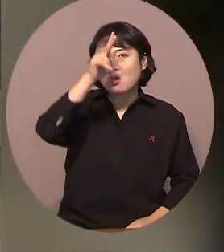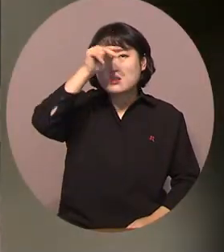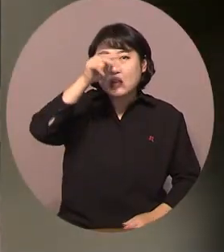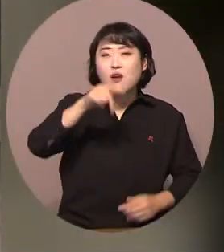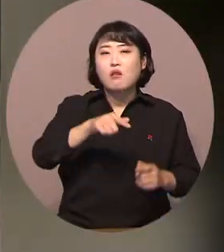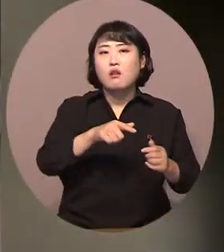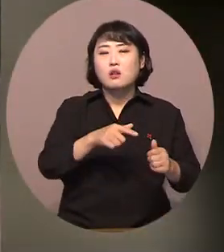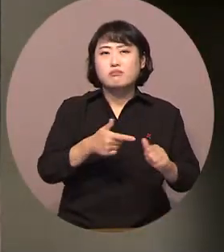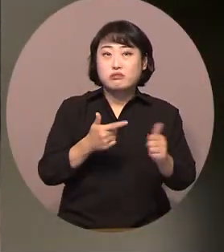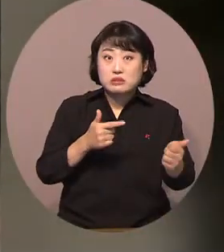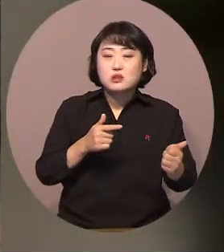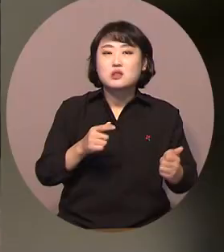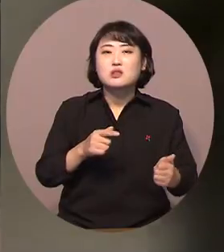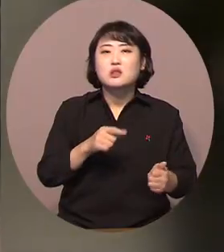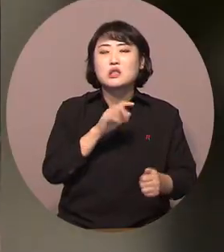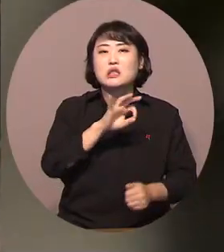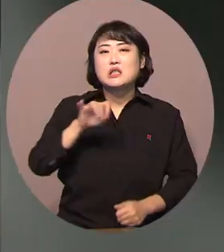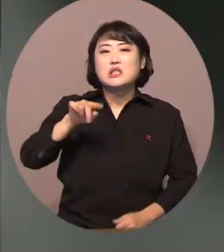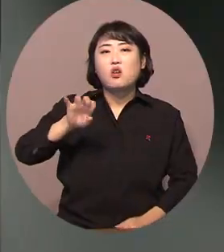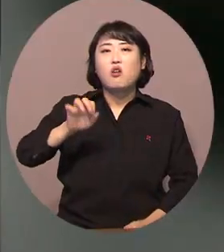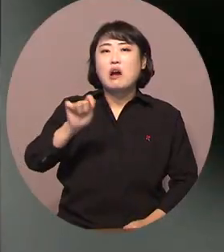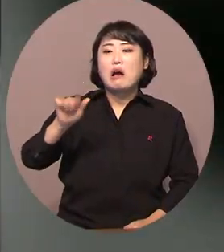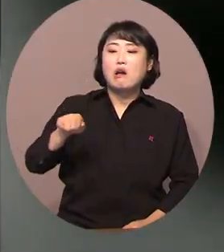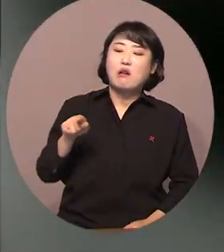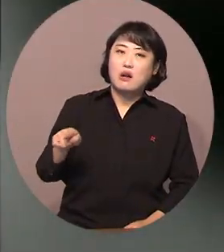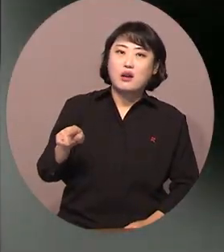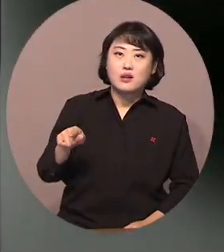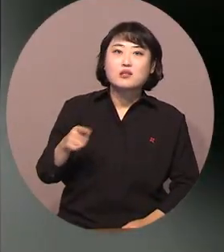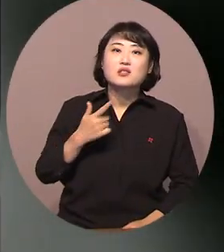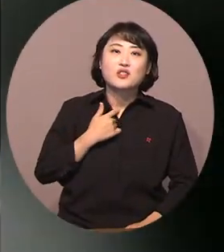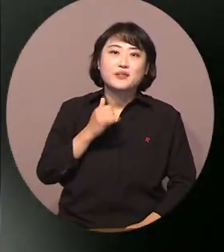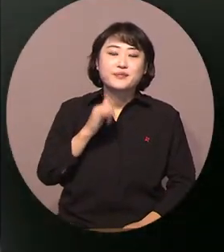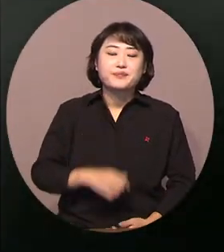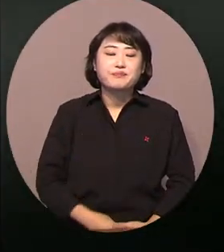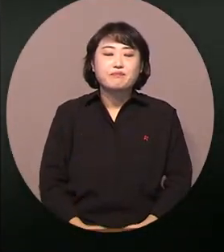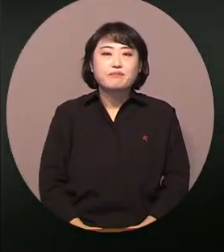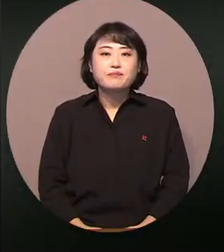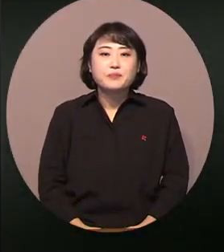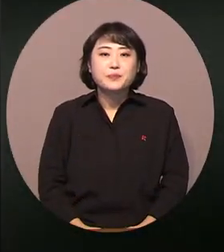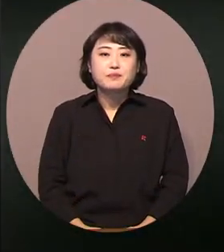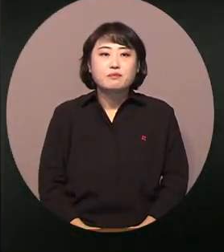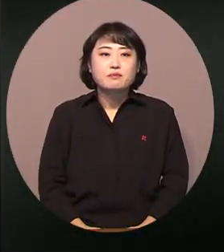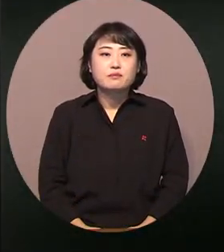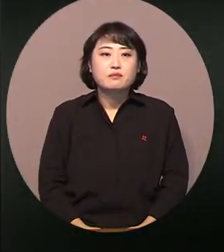범인으로 이정이 지목되기도 했습니다 MBC 뉴스 박성진입니다